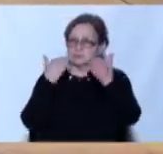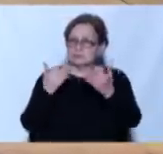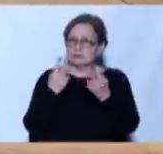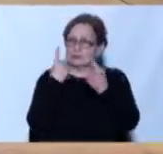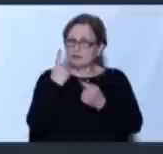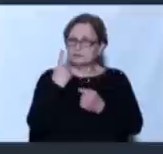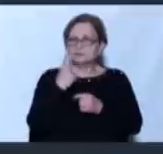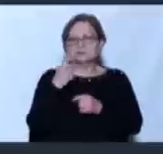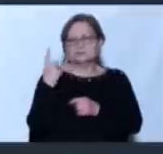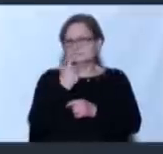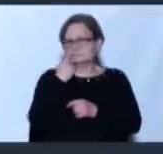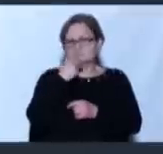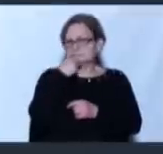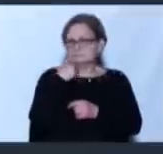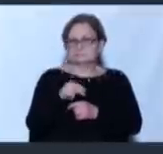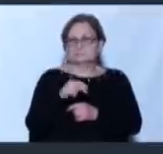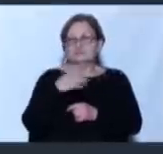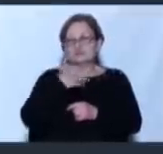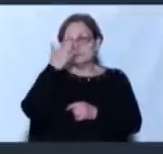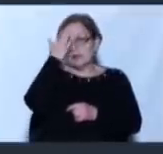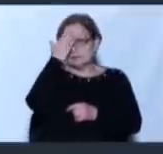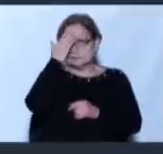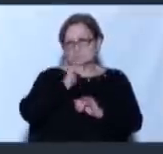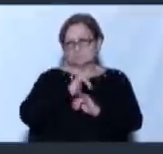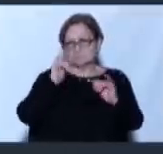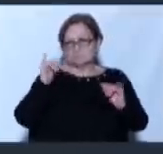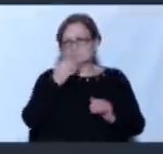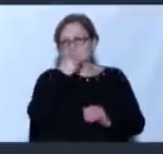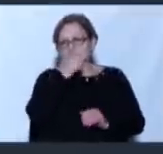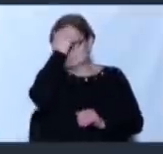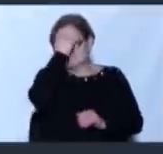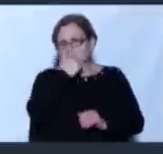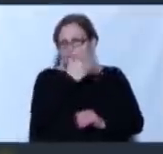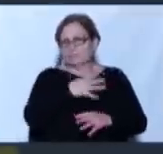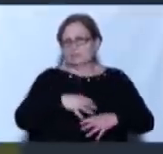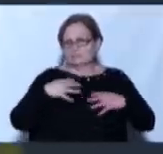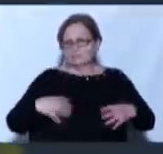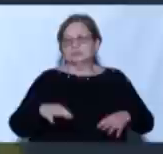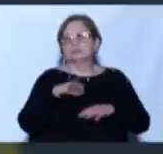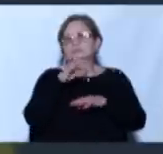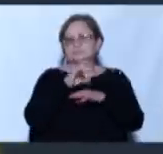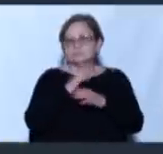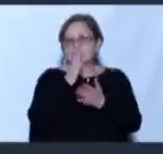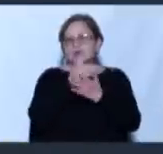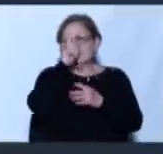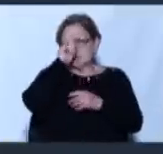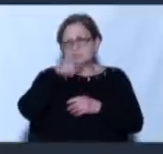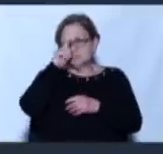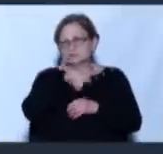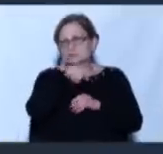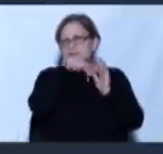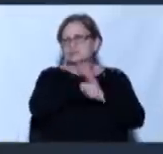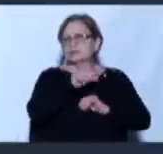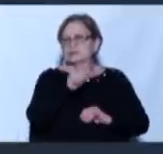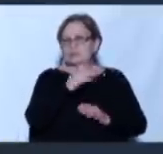ერთ-ერთი საფუძველია და ესო ჩვენი აზროვნებისა და ეფხისტყაოსანში არიან დიდებული გმირები, ალბათ ქვია დახასიათებას დაგიწერიათ, მაგრამ